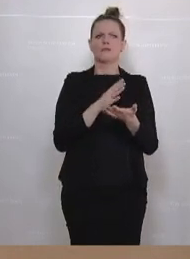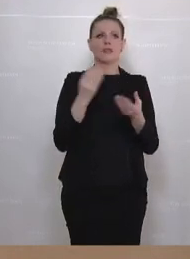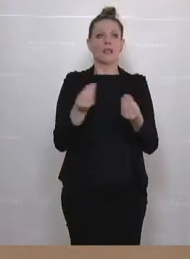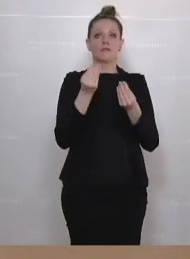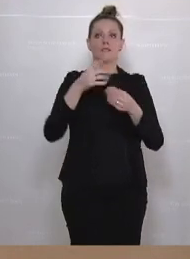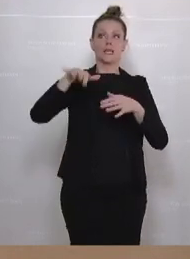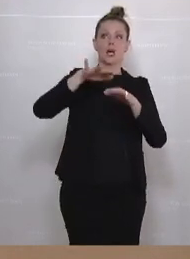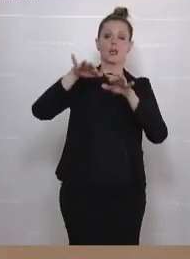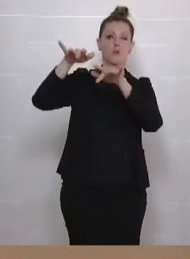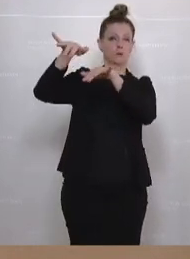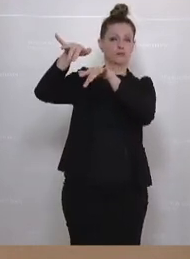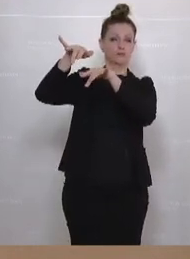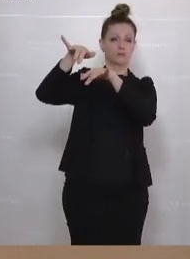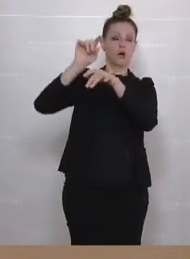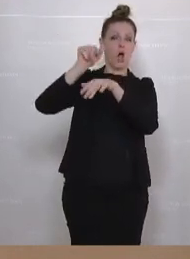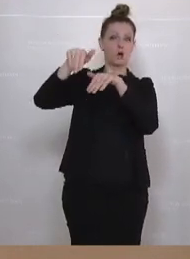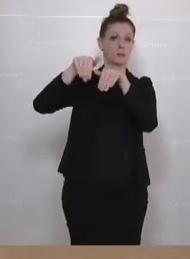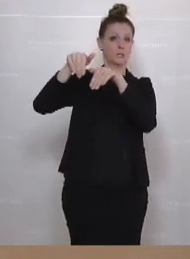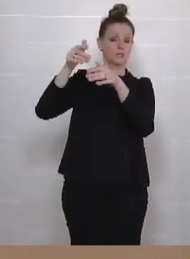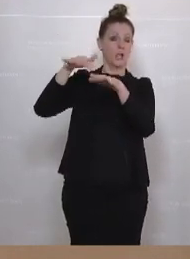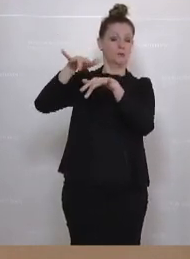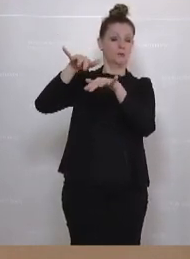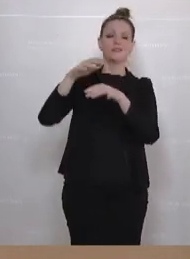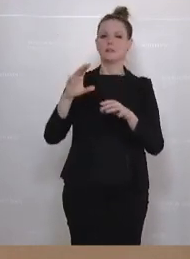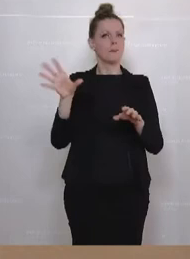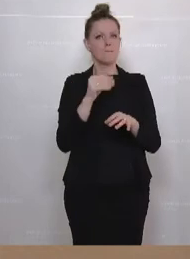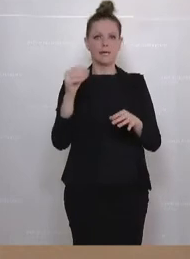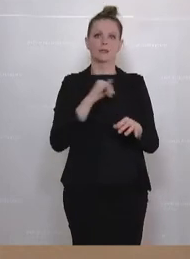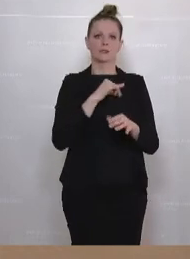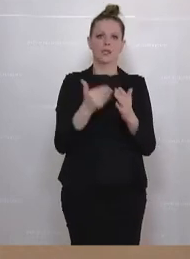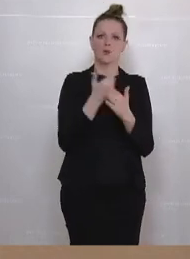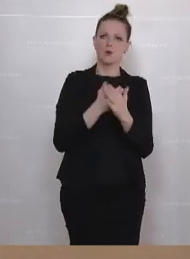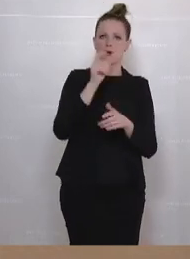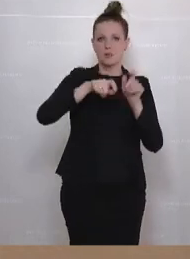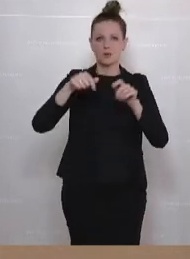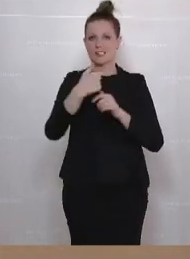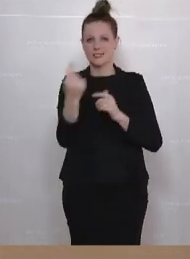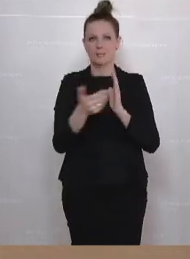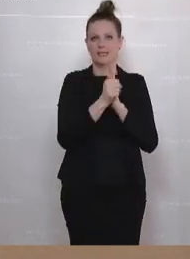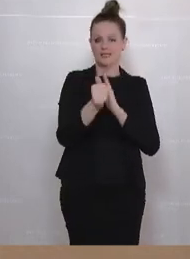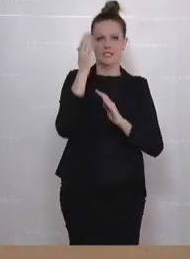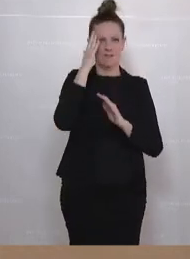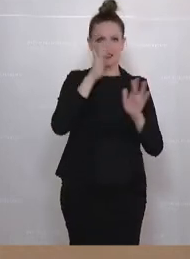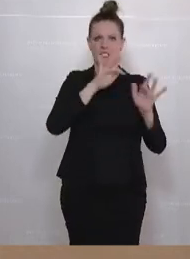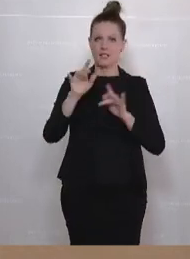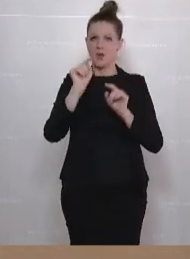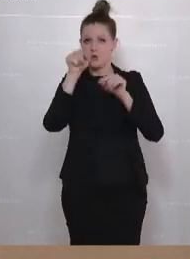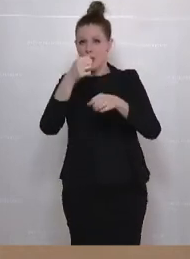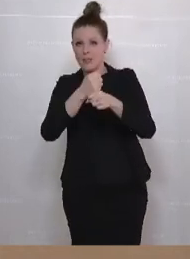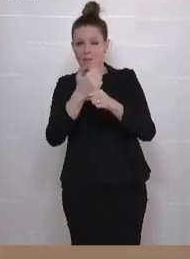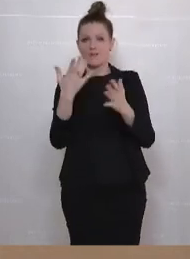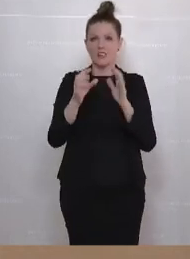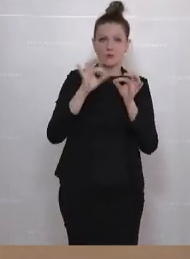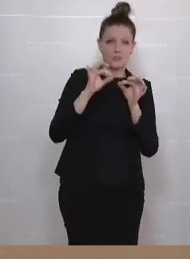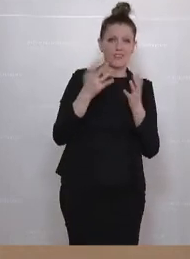Elfenbeinturm im Außenministerium entwickeln, sondern mit den Stakeholdern, mit den Leuten, die Expertise haben von der Arbeit vor Ort.